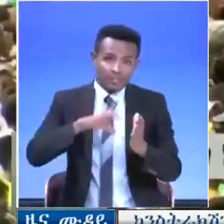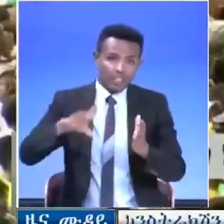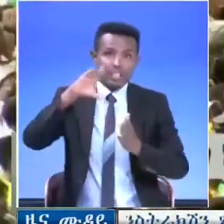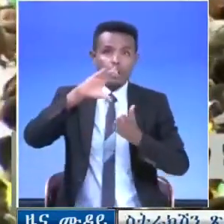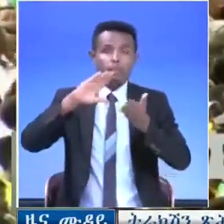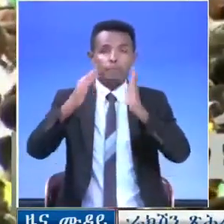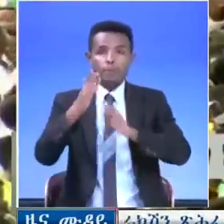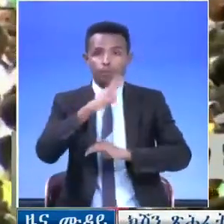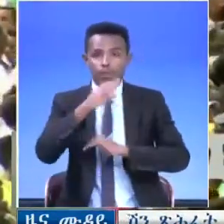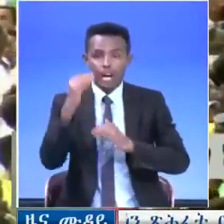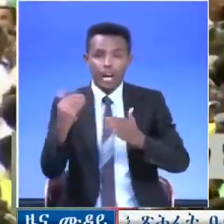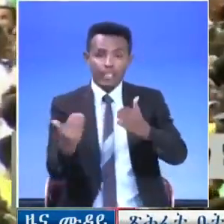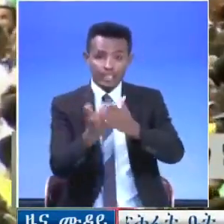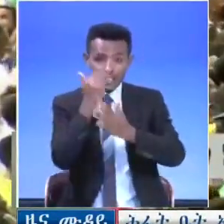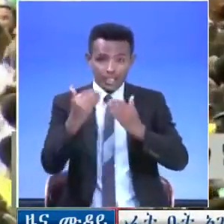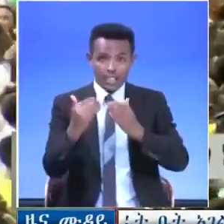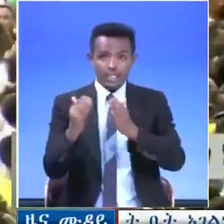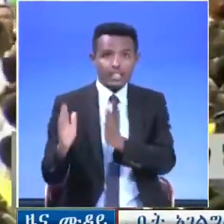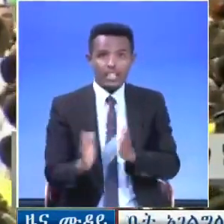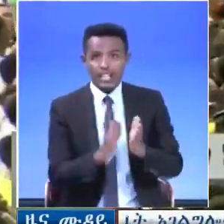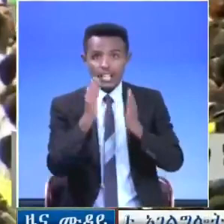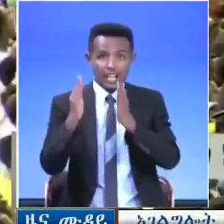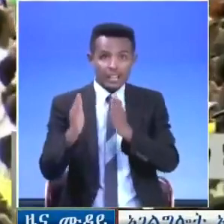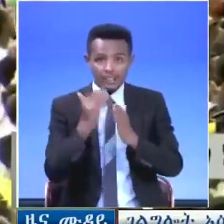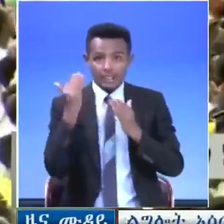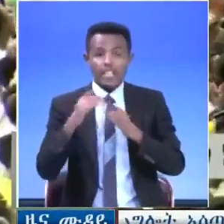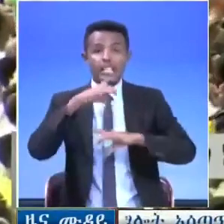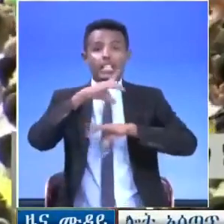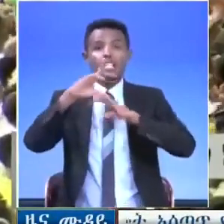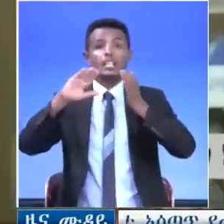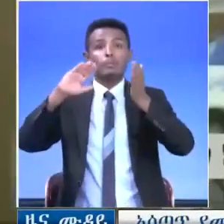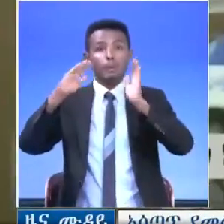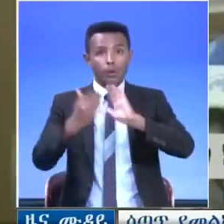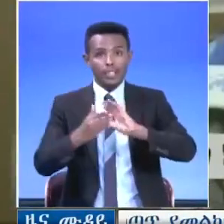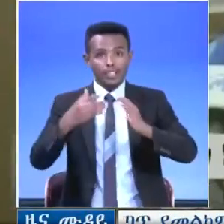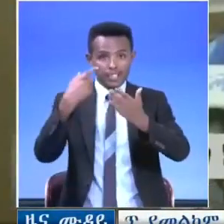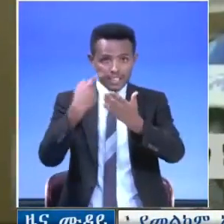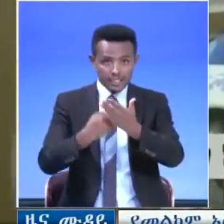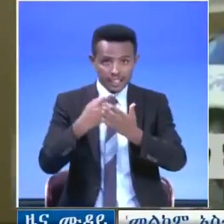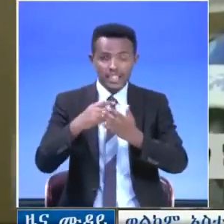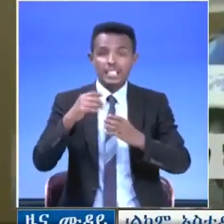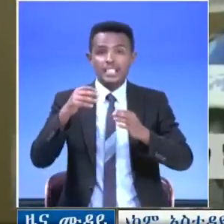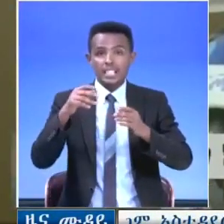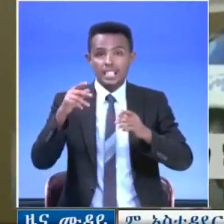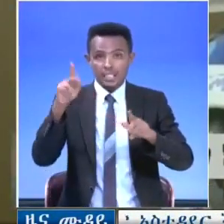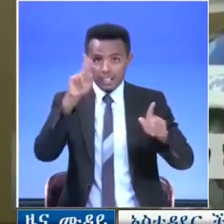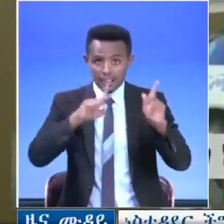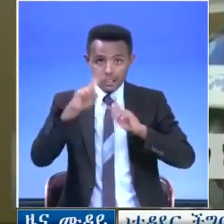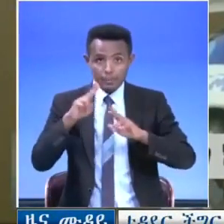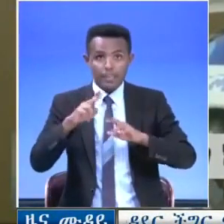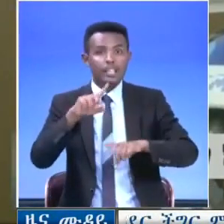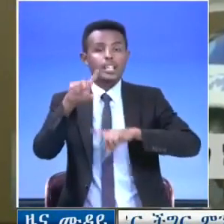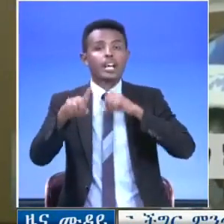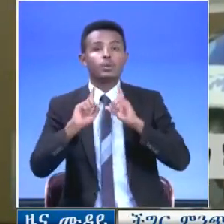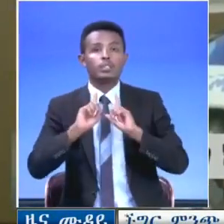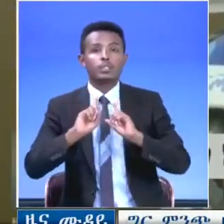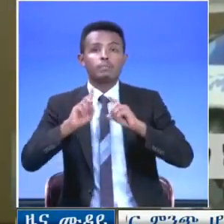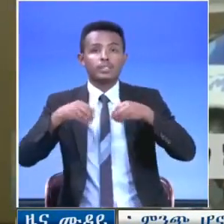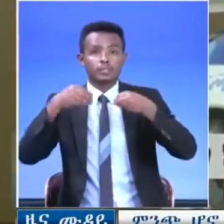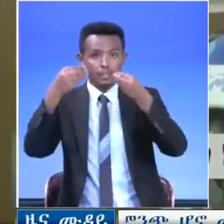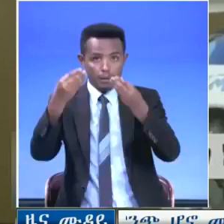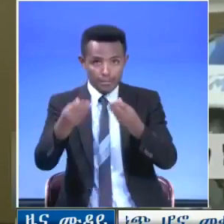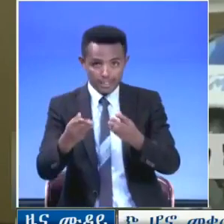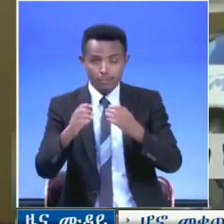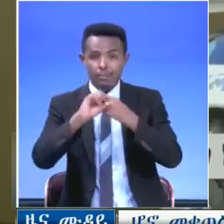በመሆኑና አዲስ ተደራጅ ክልል በመሆናችን እነዚህን የህዝብ ውዝፍ ጥያቄዎች ለመፍታት